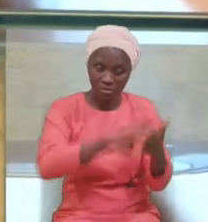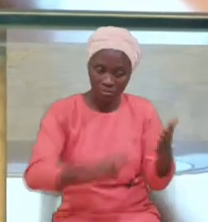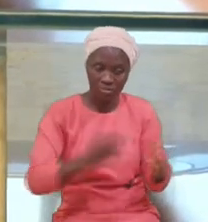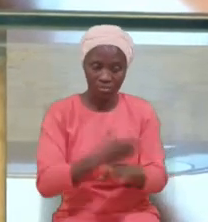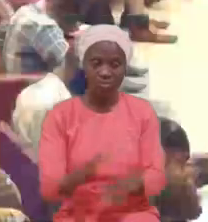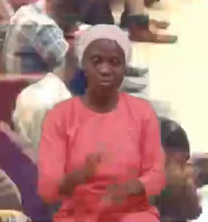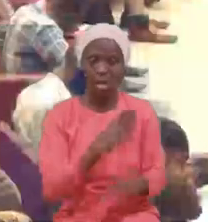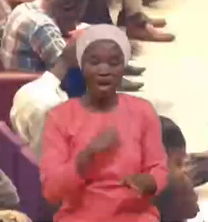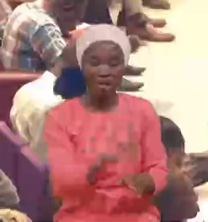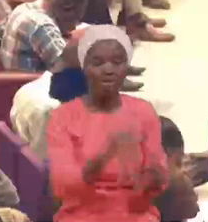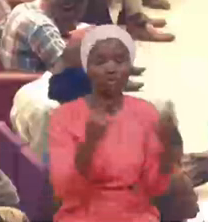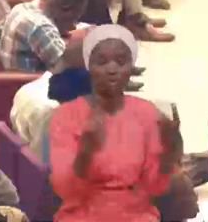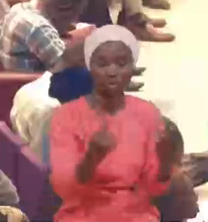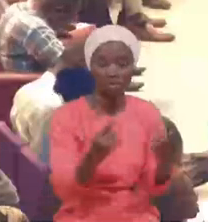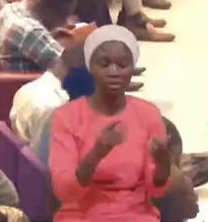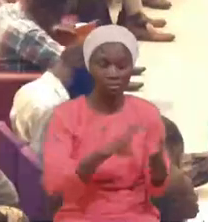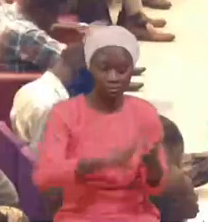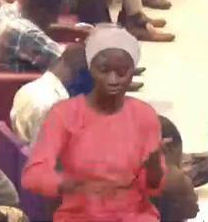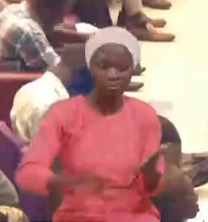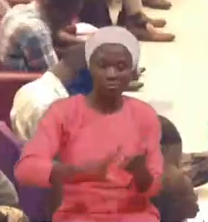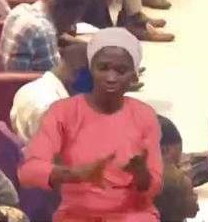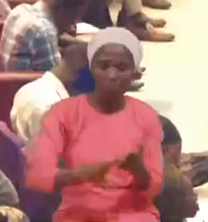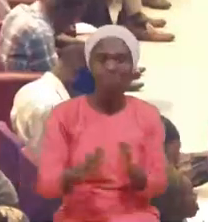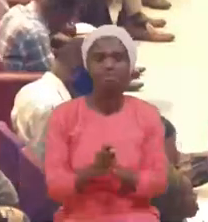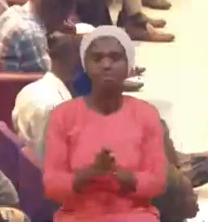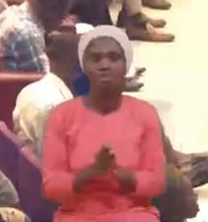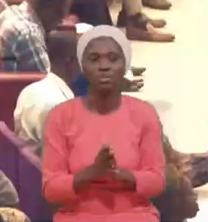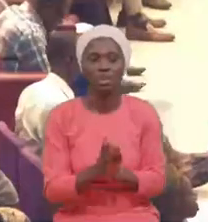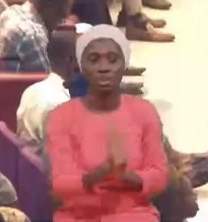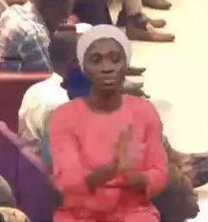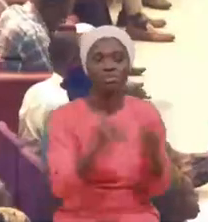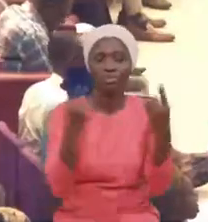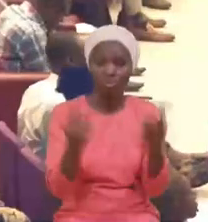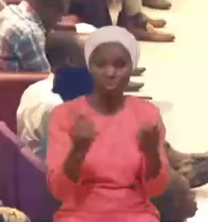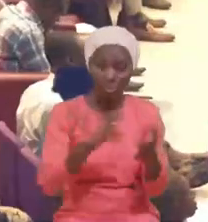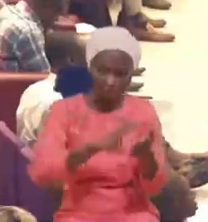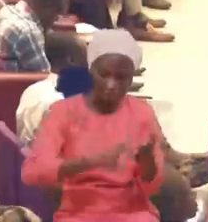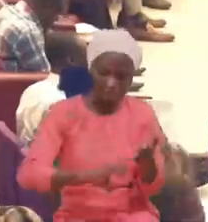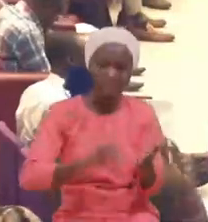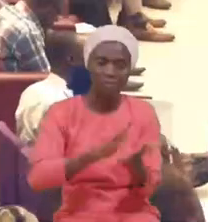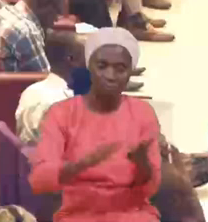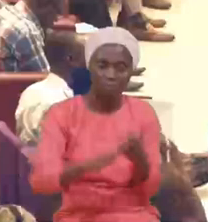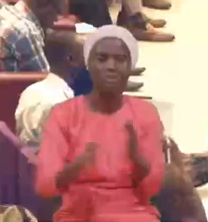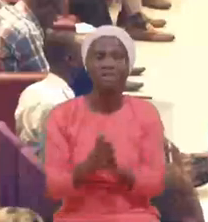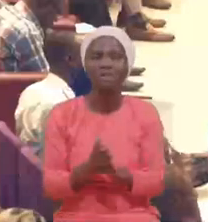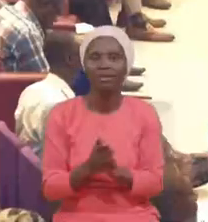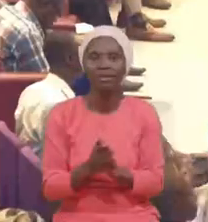enlevée et ton péché est expié. Et ton péché est expié.